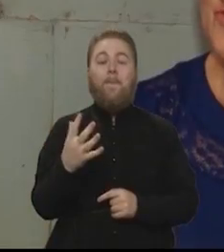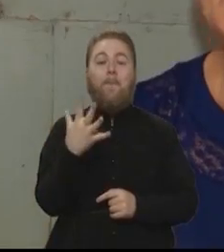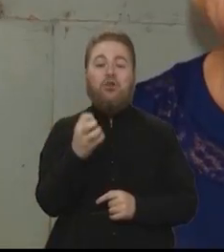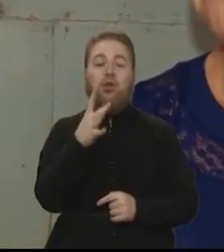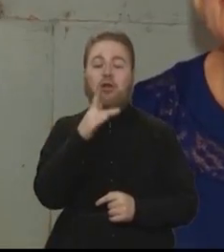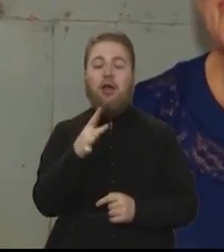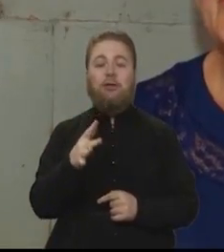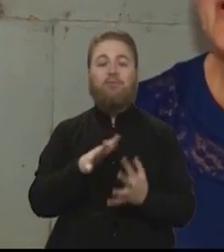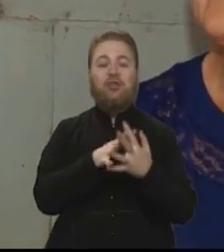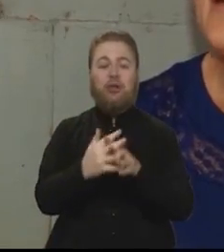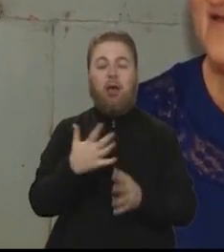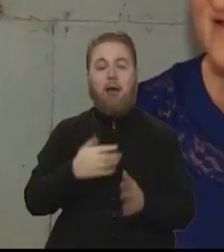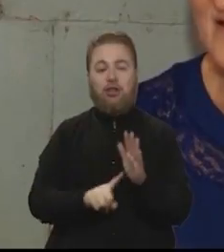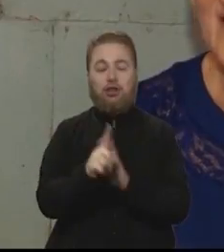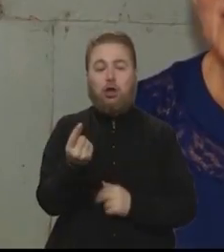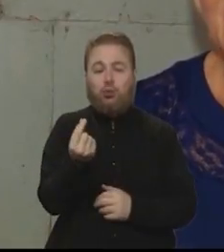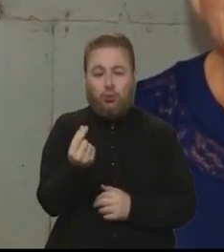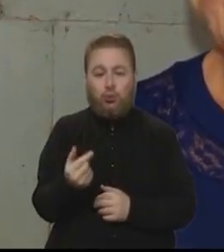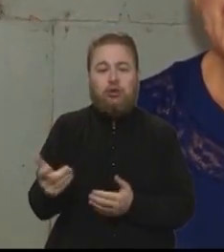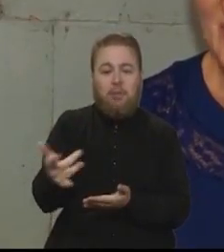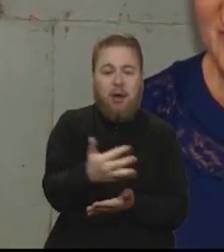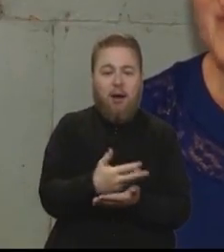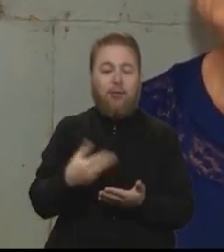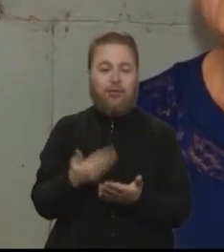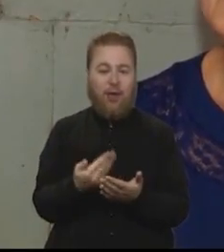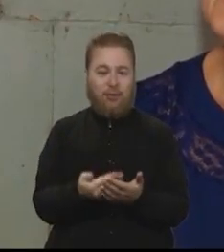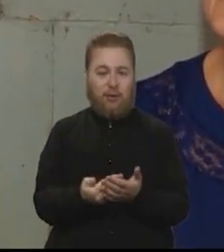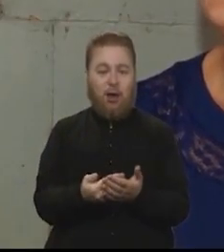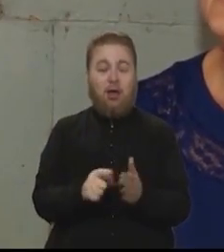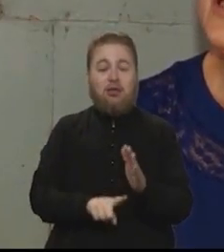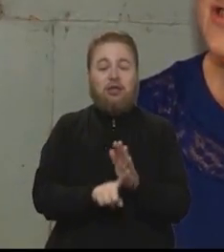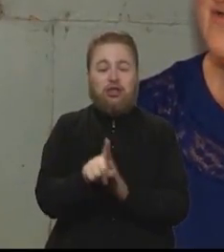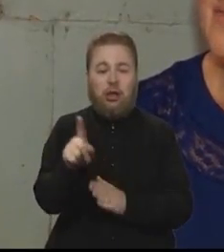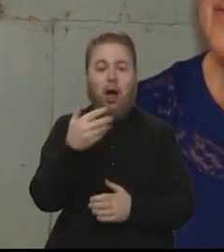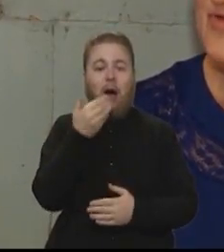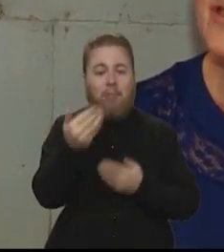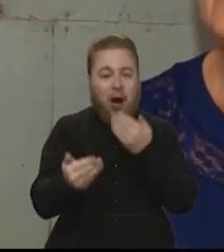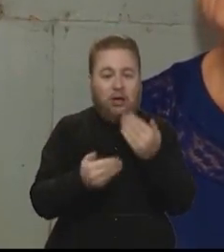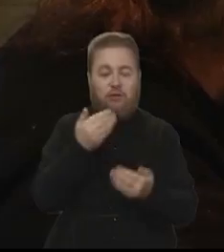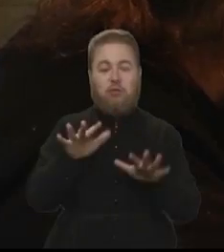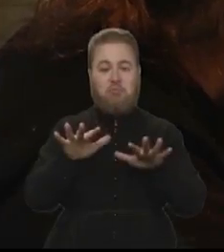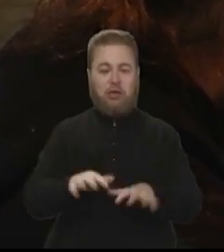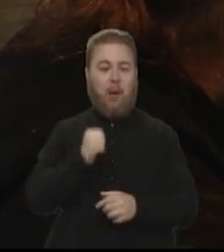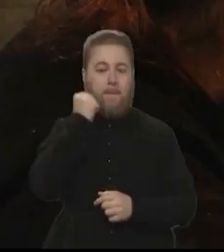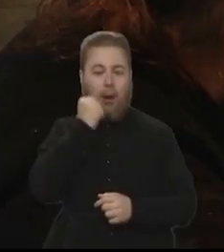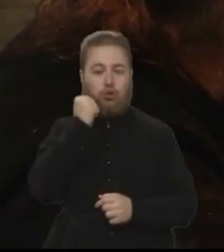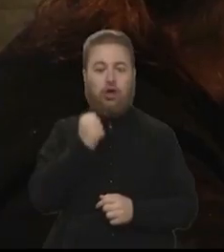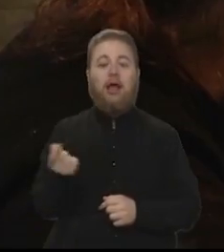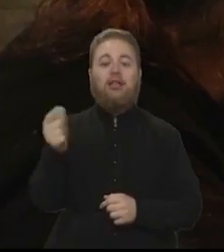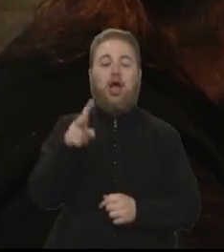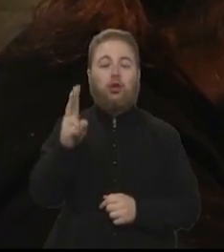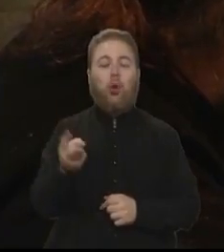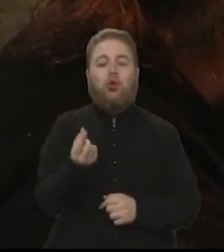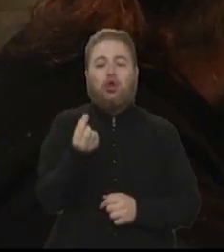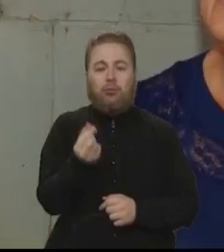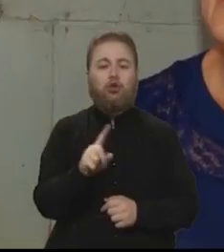по чуть-чуть, помаленечку собирать данные. Начала опрашивать местных старожил, бабушек, тех, кто что-то есть такие,